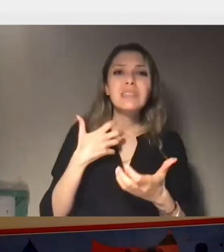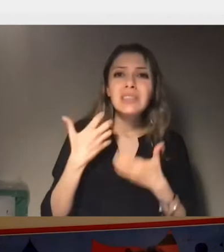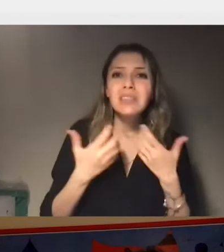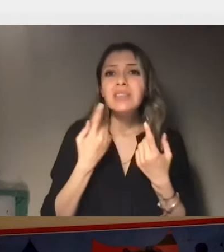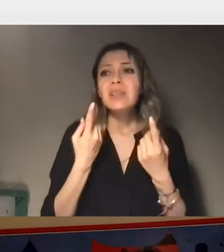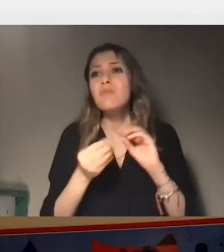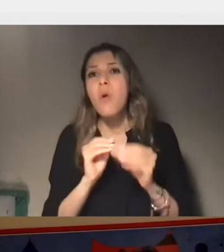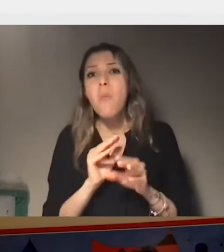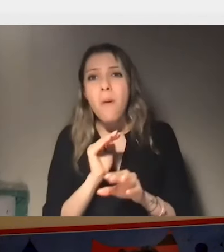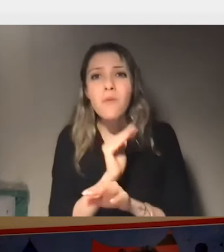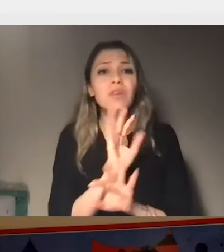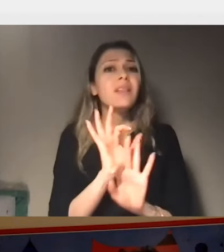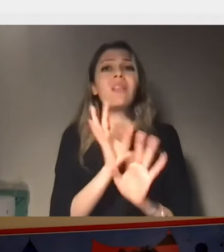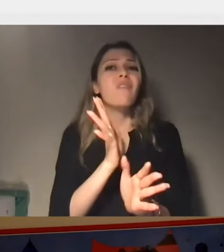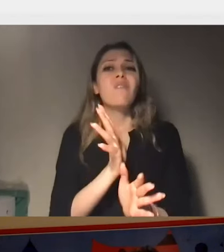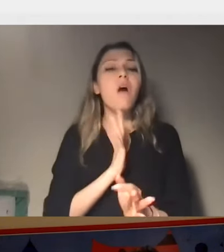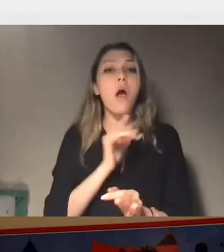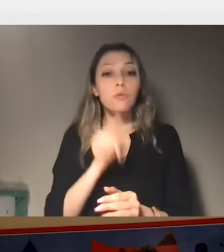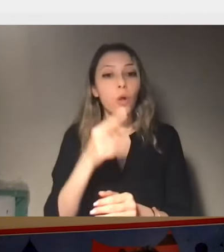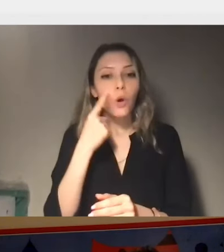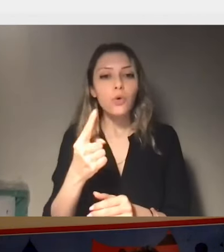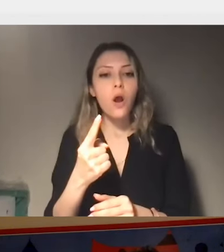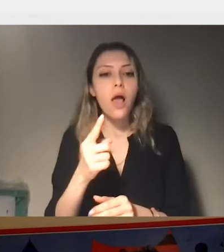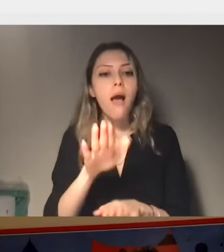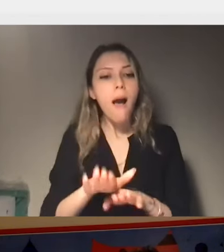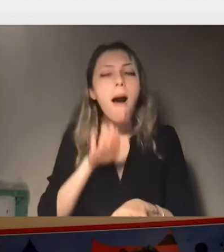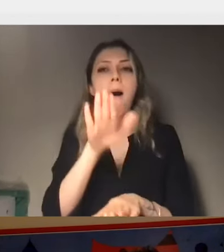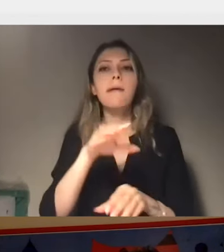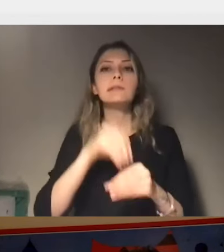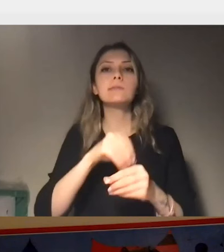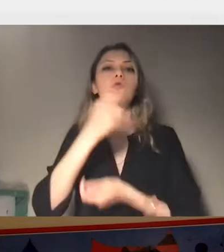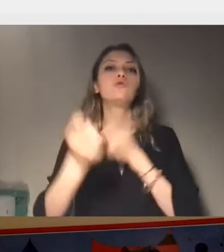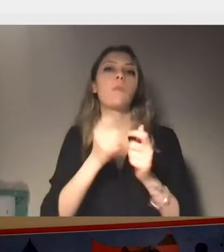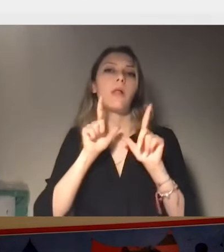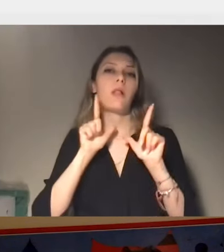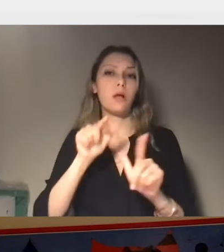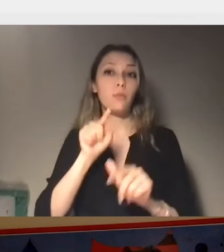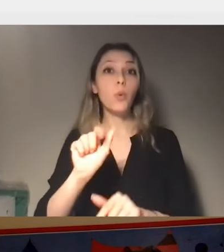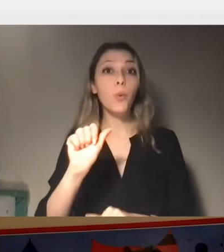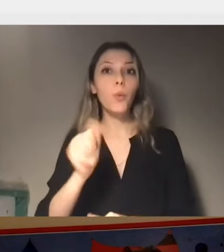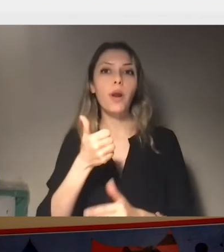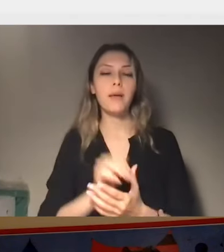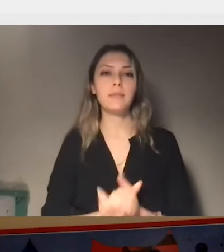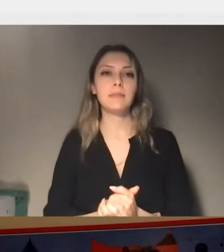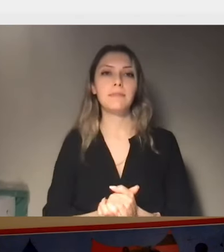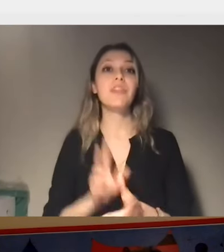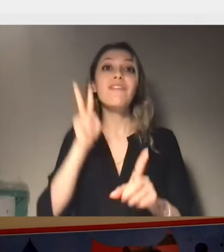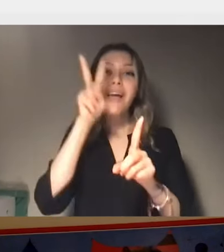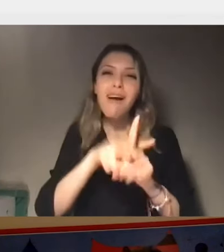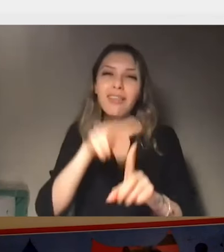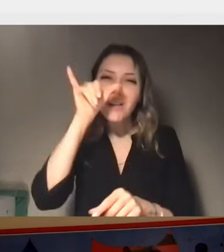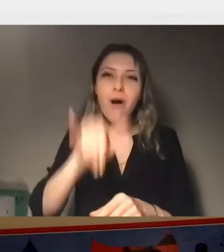yönelik olarak adım atılmasını zorlayabilmek ve katılım hakkımızı